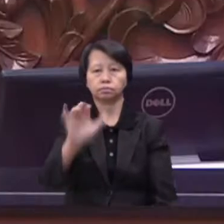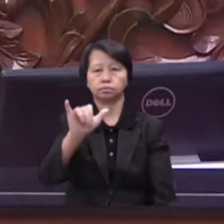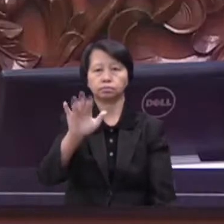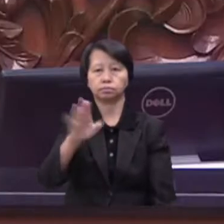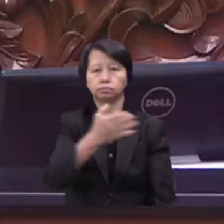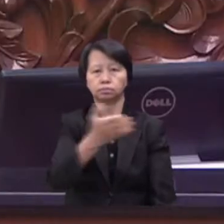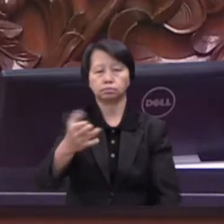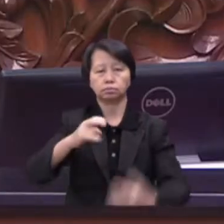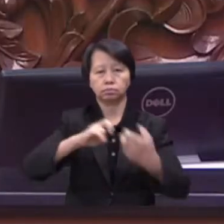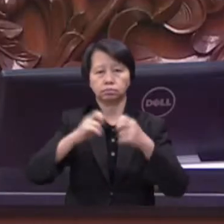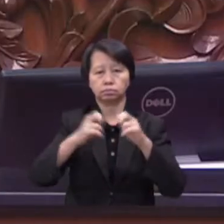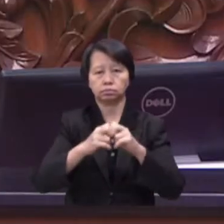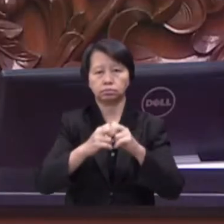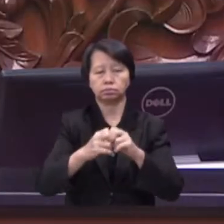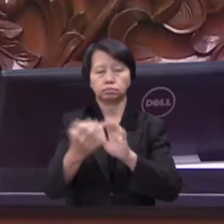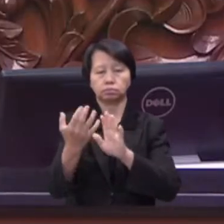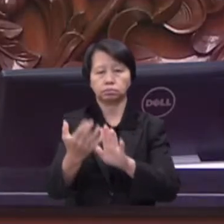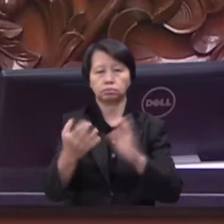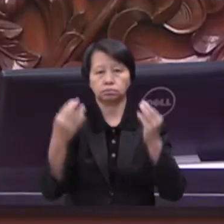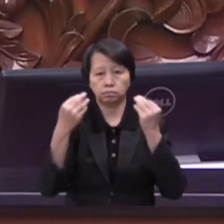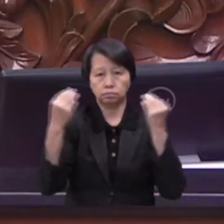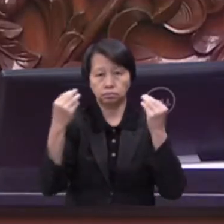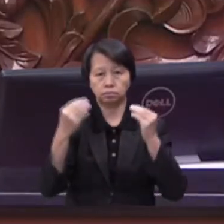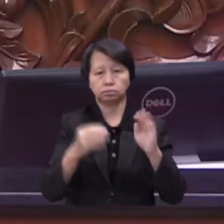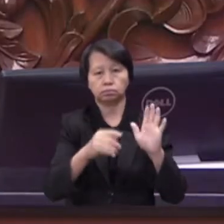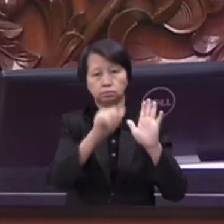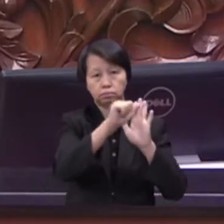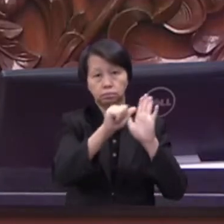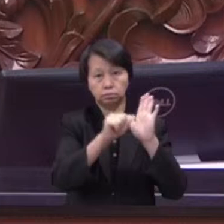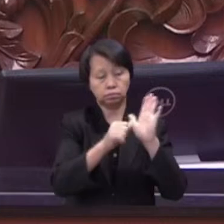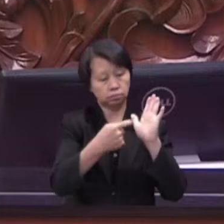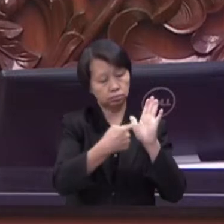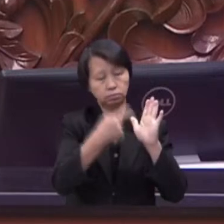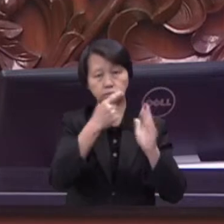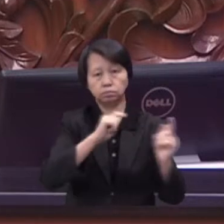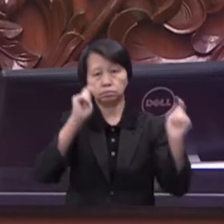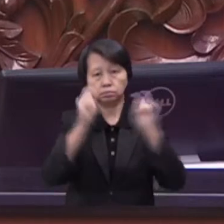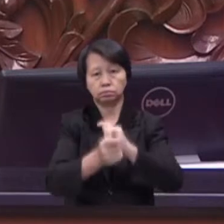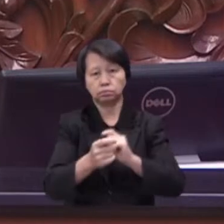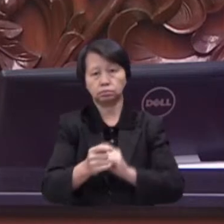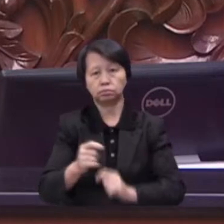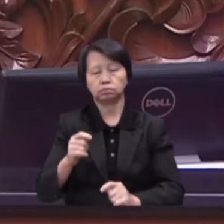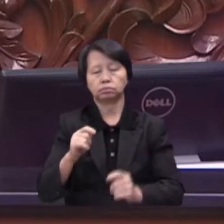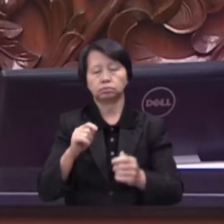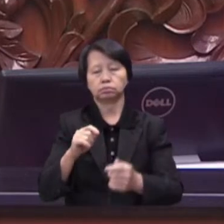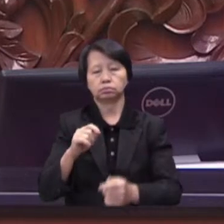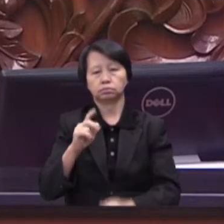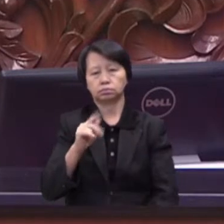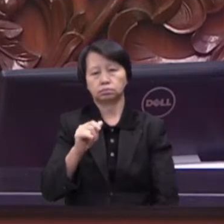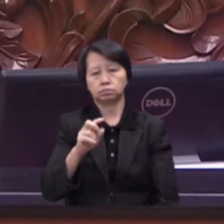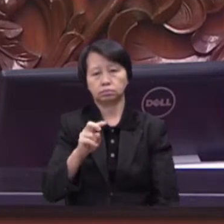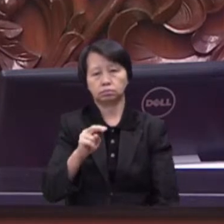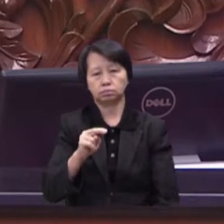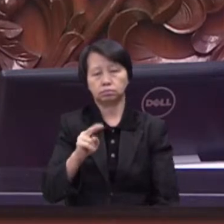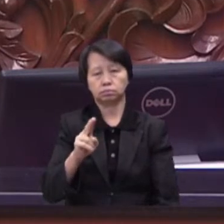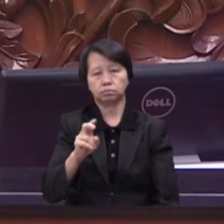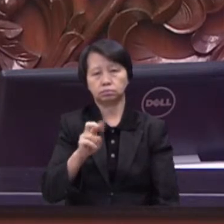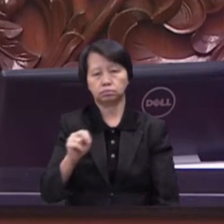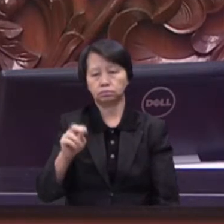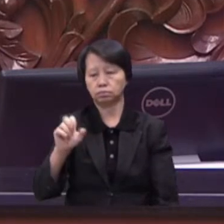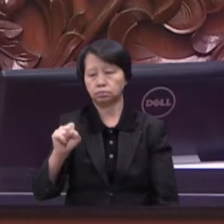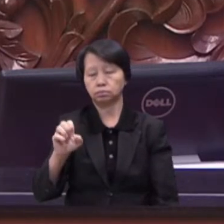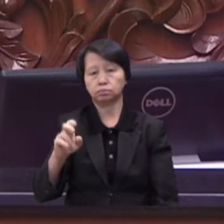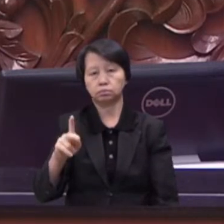masalah di Harapan majelis ialah satu akta untuk memindah kanun kesaksian Dibaca kali kedua sekarang